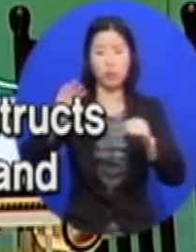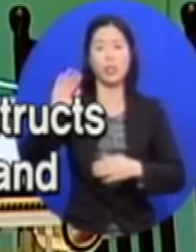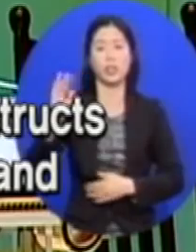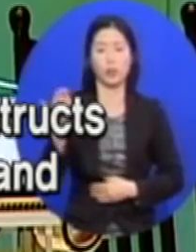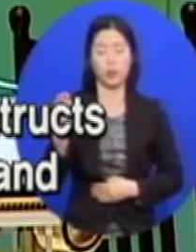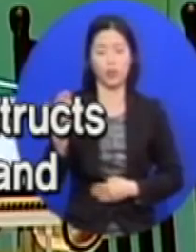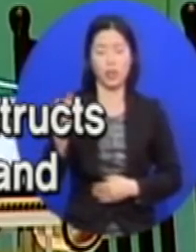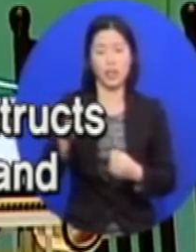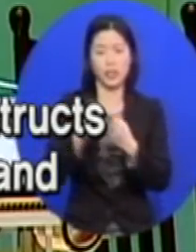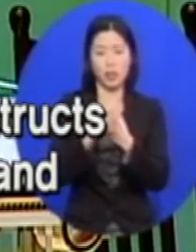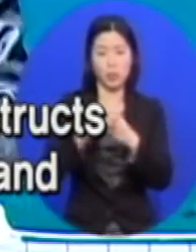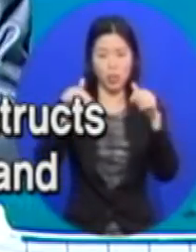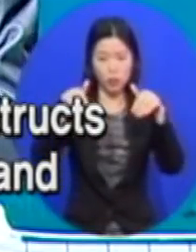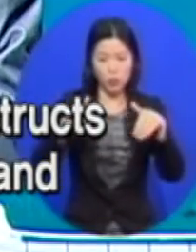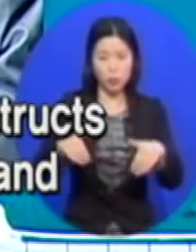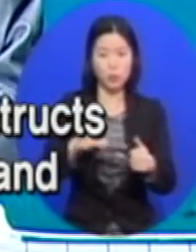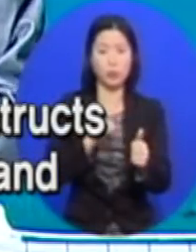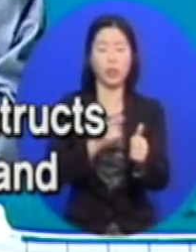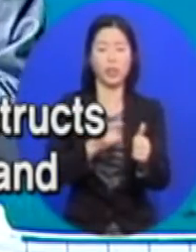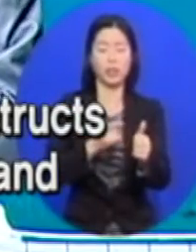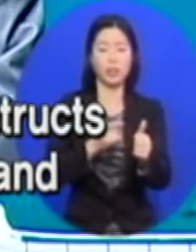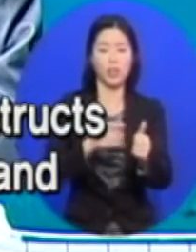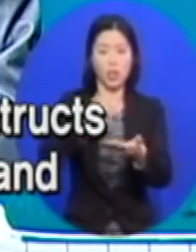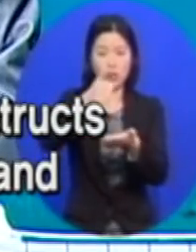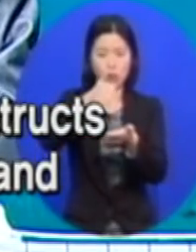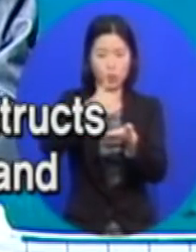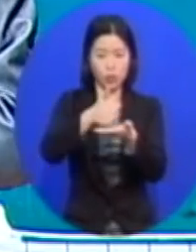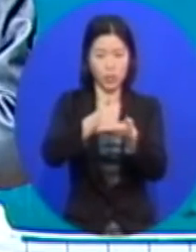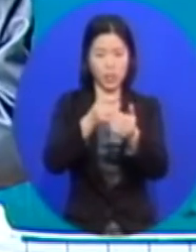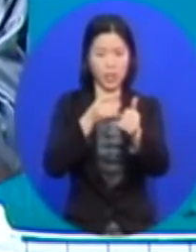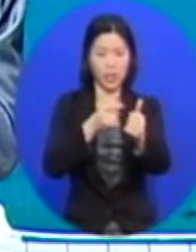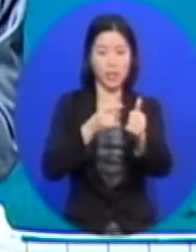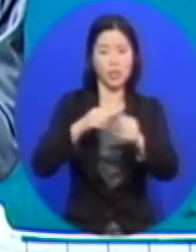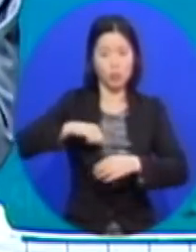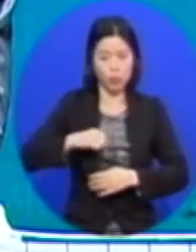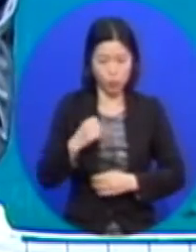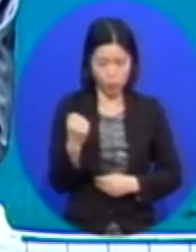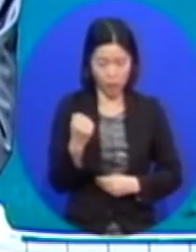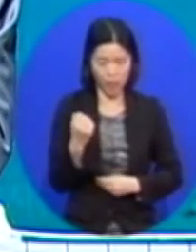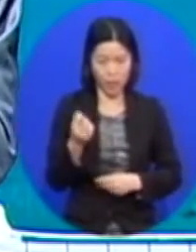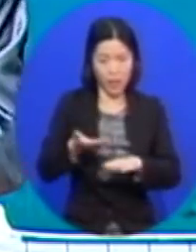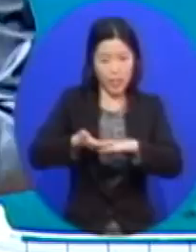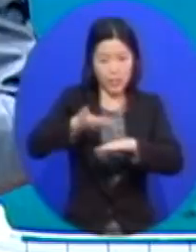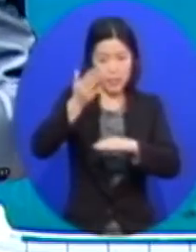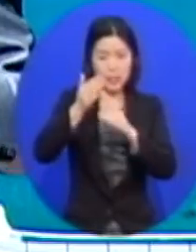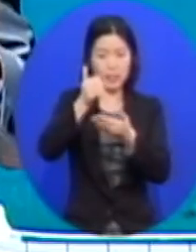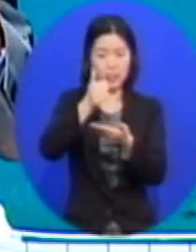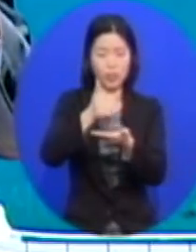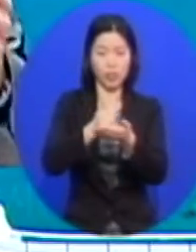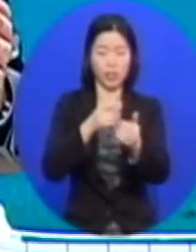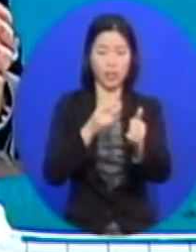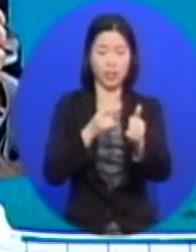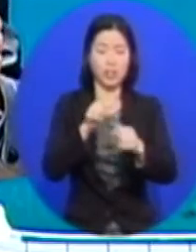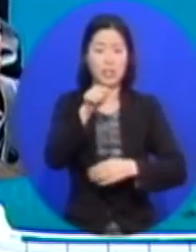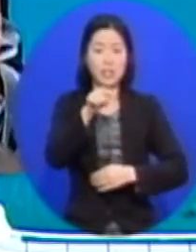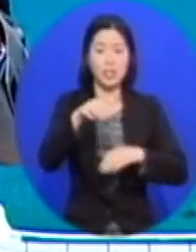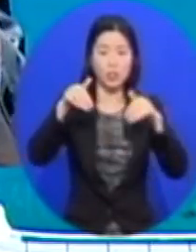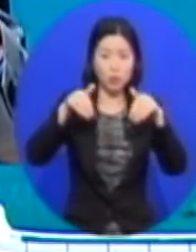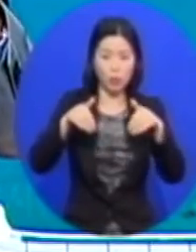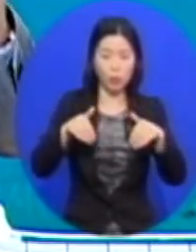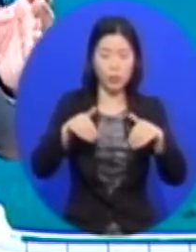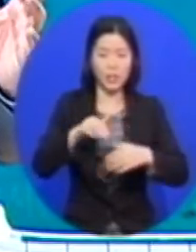그래서 종들에게 는 주인에게 순종하라 그리고 상전 들에게는 내 종을